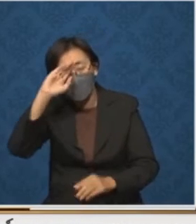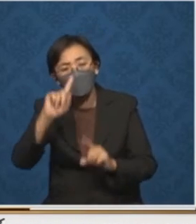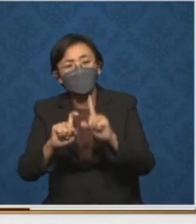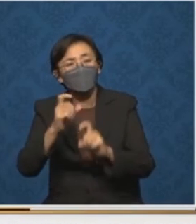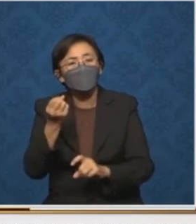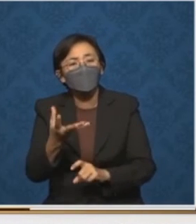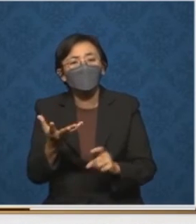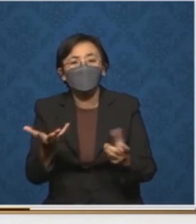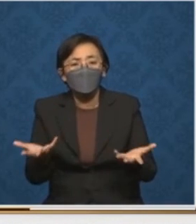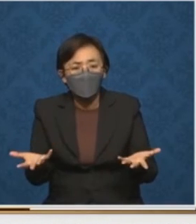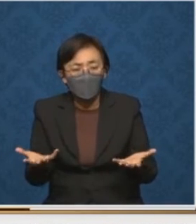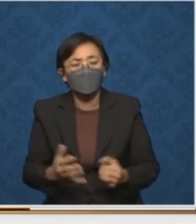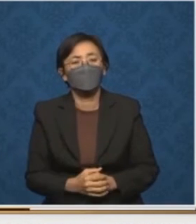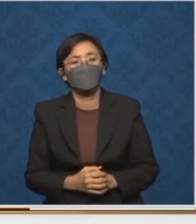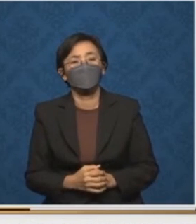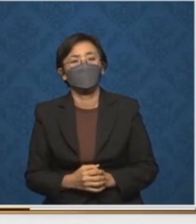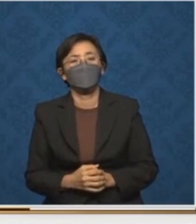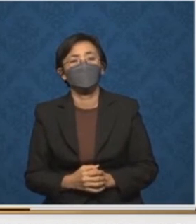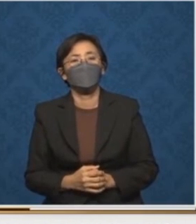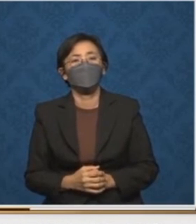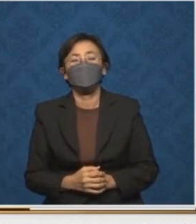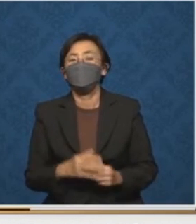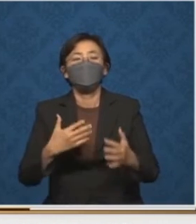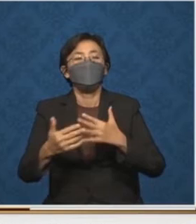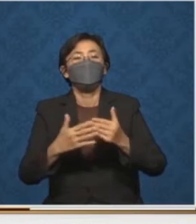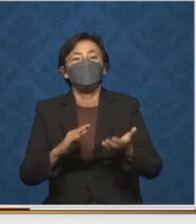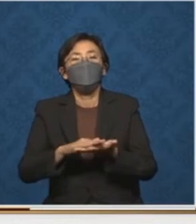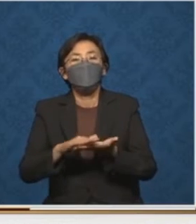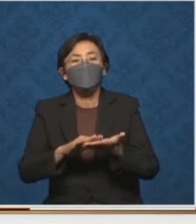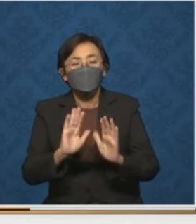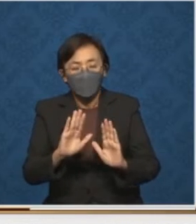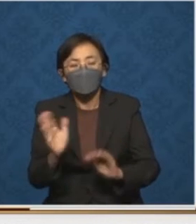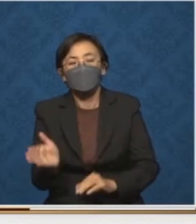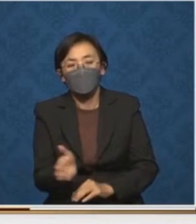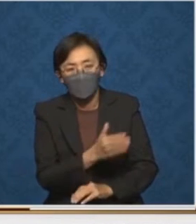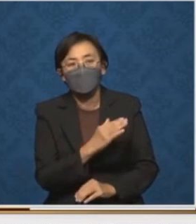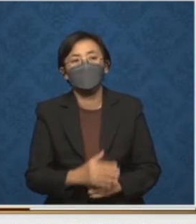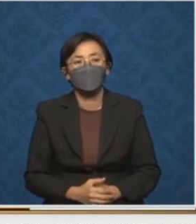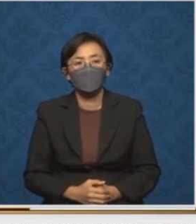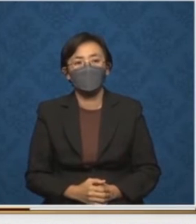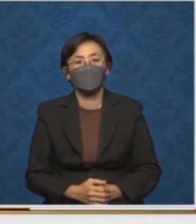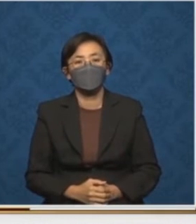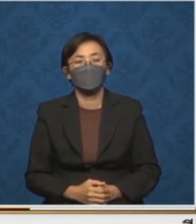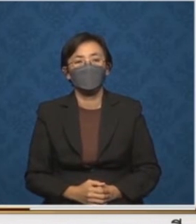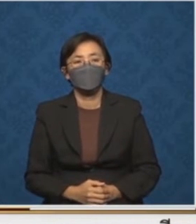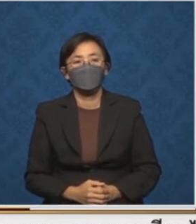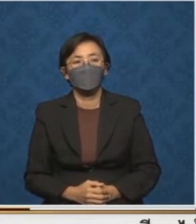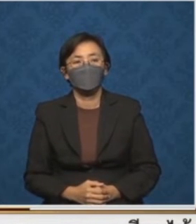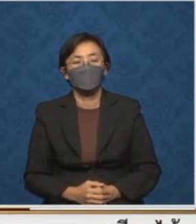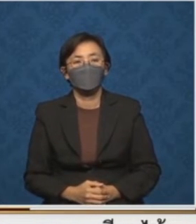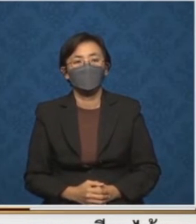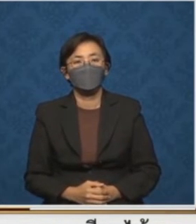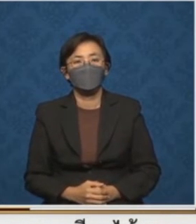ถ้ารู้ไผมเอาอะไรออกไป ขอโทธนะภาผมจำเป็นต้พูดความจริเพามปรากฏอยู่ในสื่อต่ๆvit.